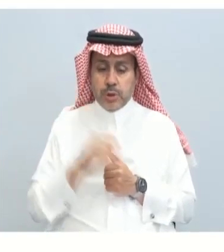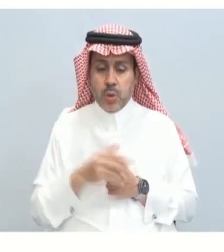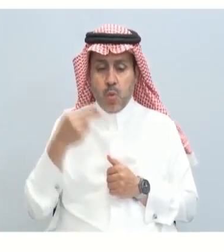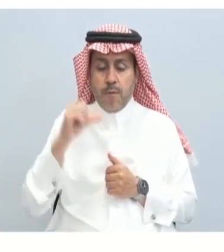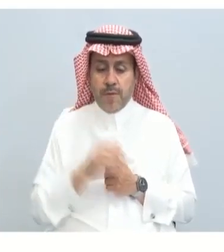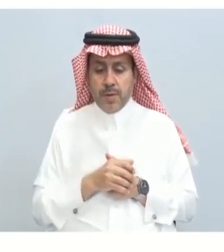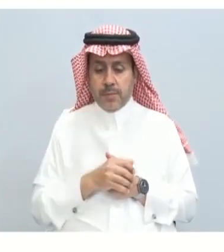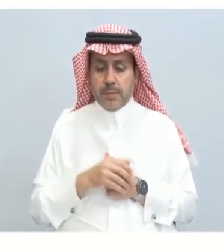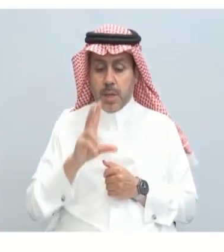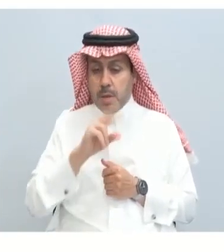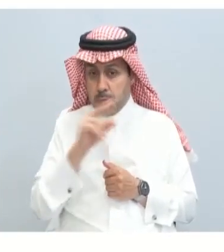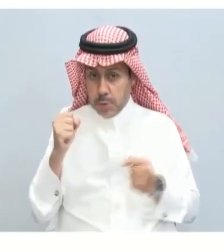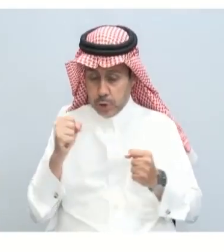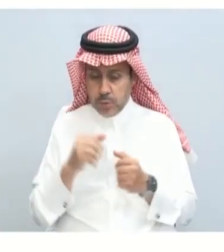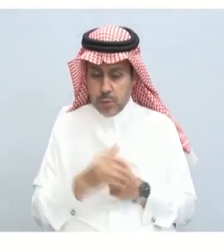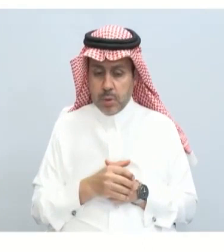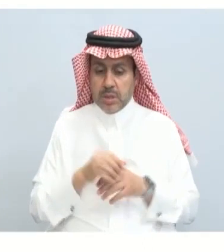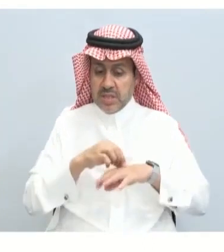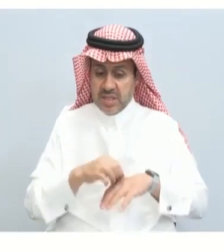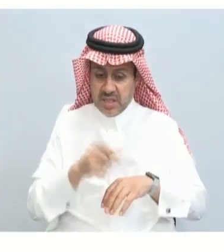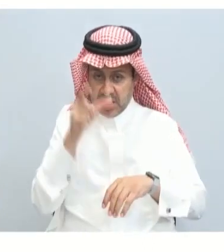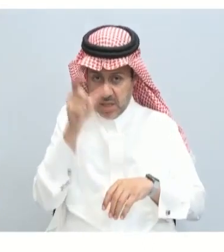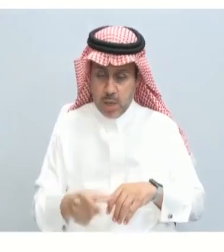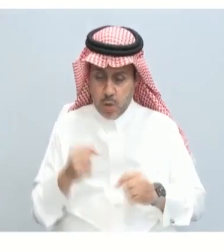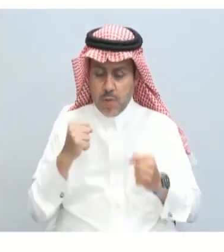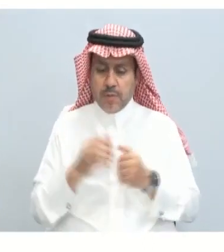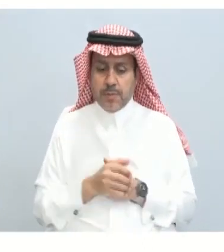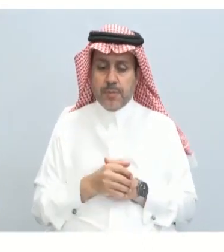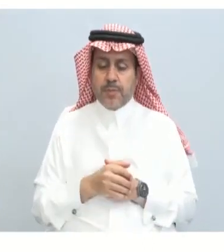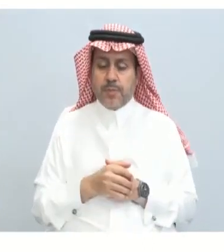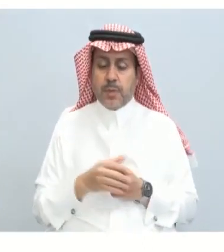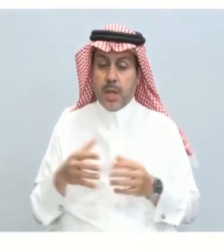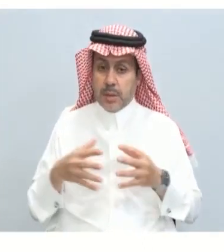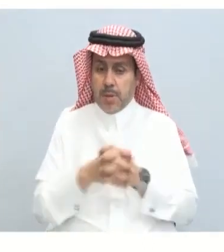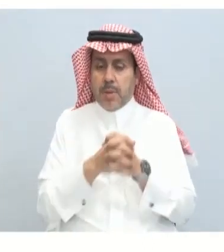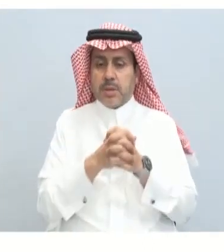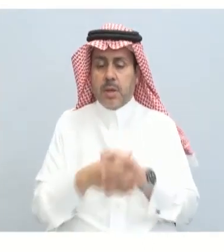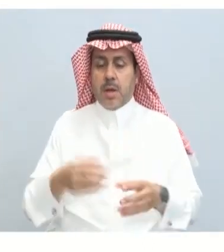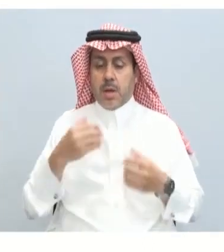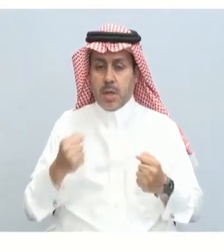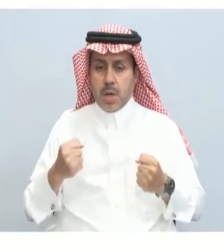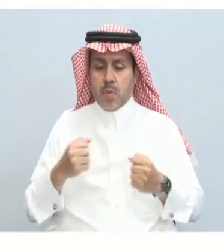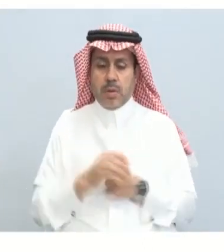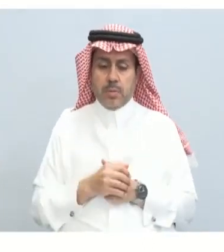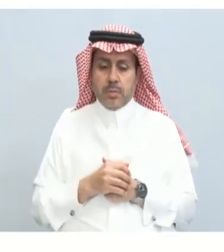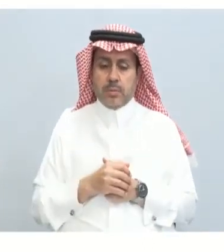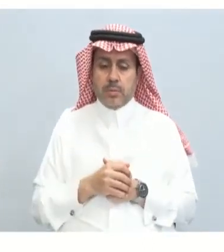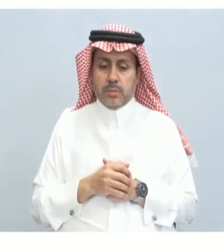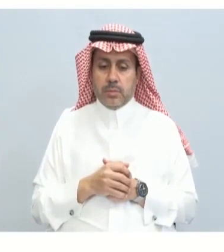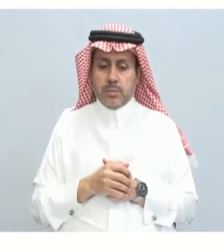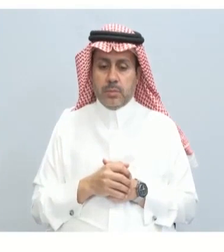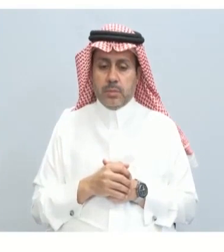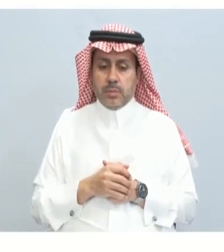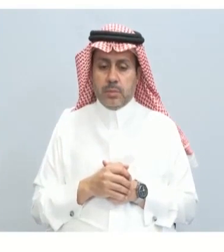وهنا شبه المجد بانسان عوفي وحذف ايضا مشبه به واتى بشيء من لوازمه الا وهي العافيه الا وهي العافيه